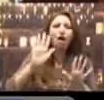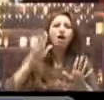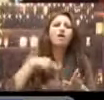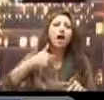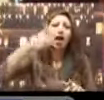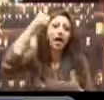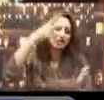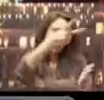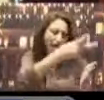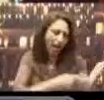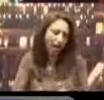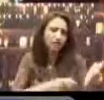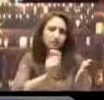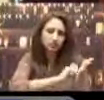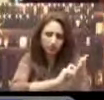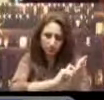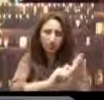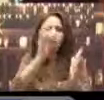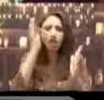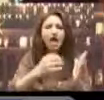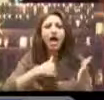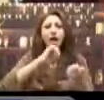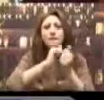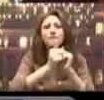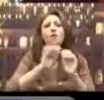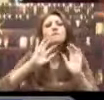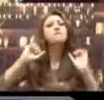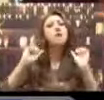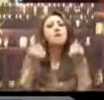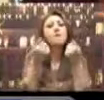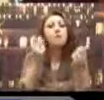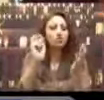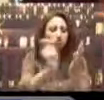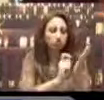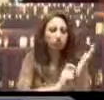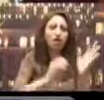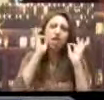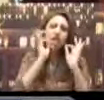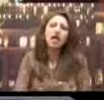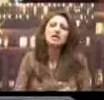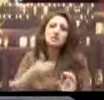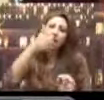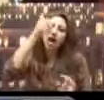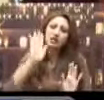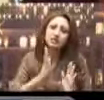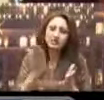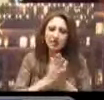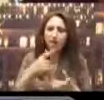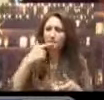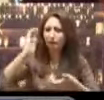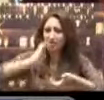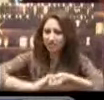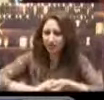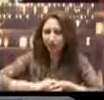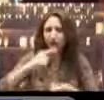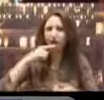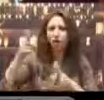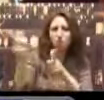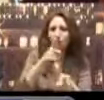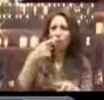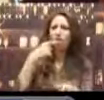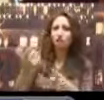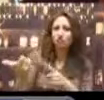انت هل انت عملت مشهد ان هو تبقى تيجي تعمل مشهد عندنا كده؟ فخلاص بدا الموضوع، بدا الموضوع يبقى فيه مشاكل ومشاكل كبيره،